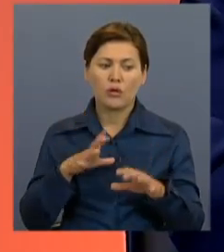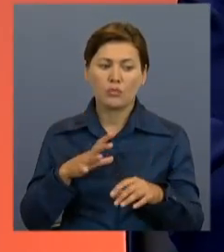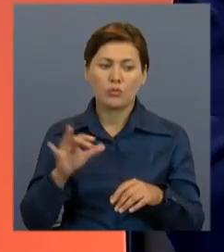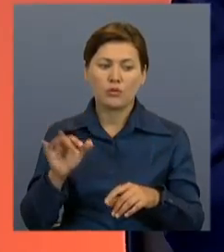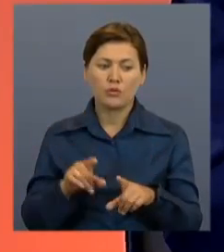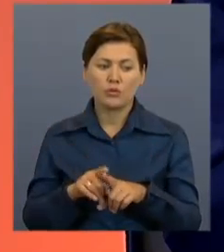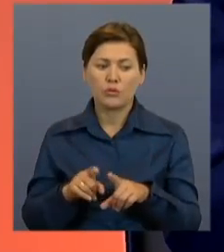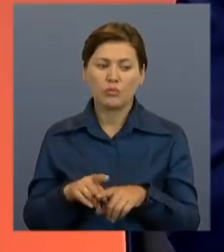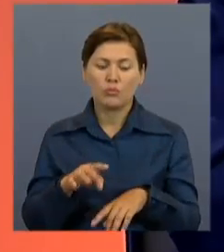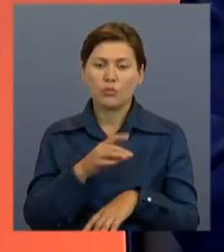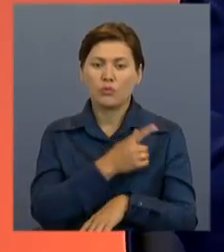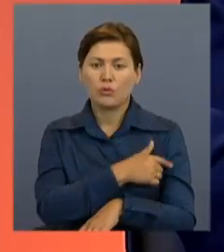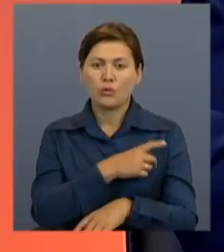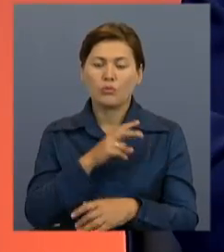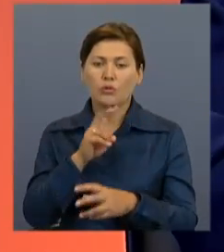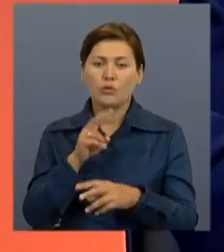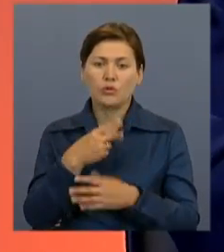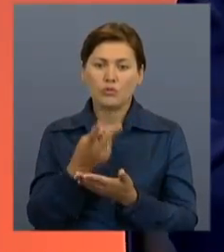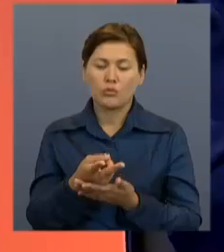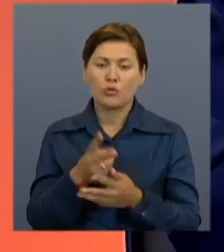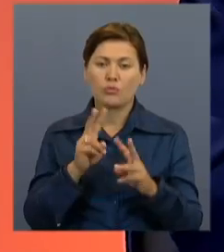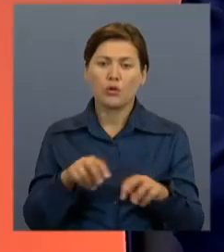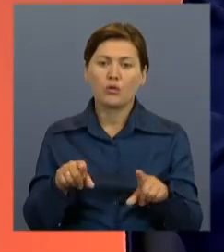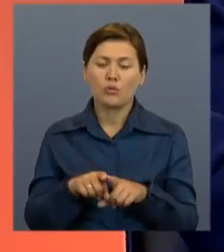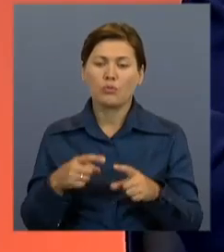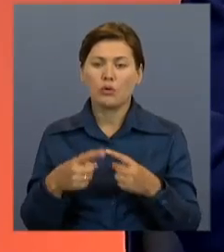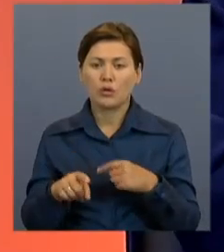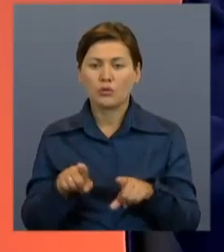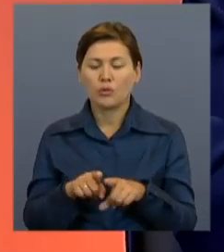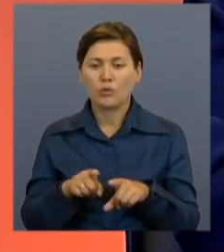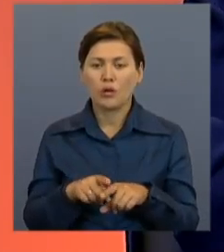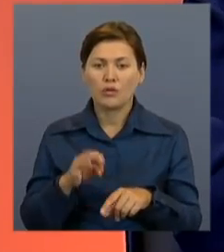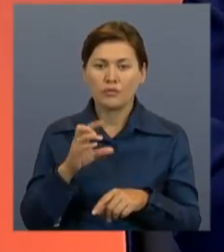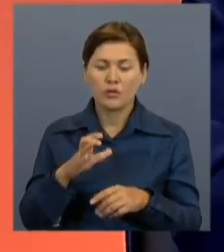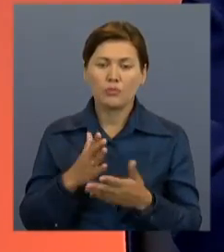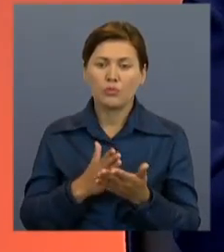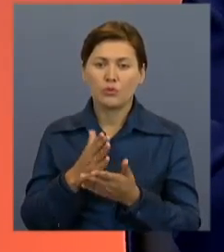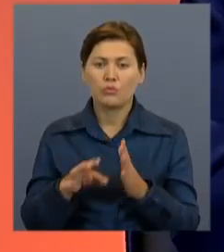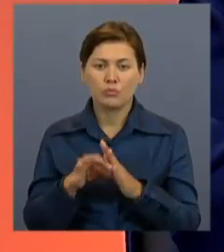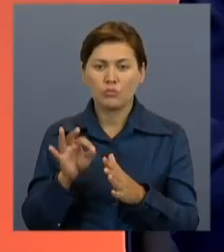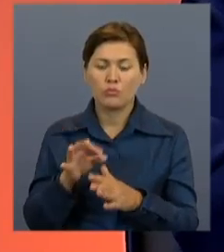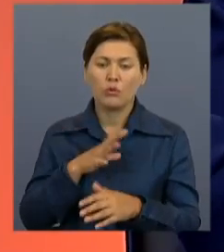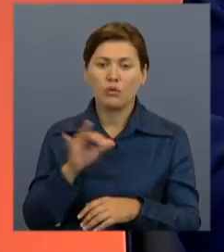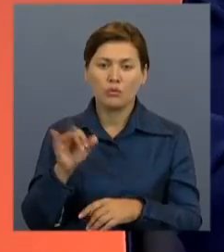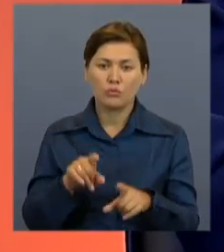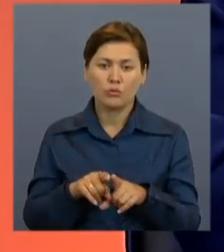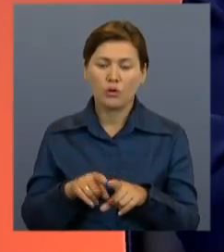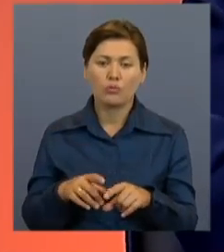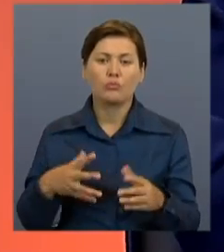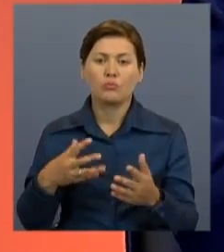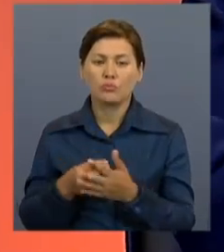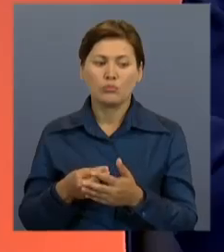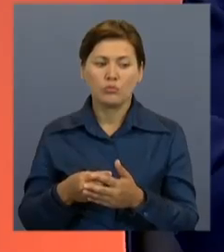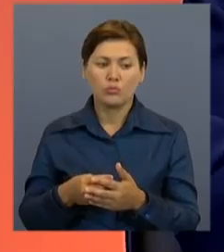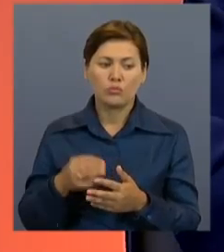астында ауруханаға жату, тексерілу, болмаса да тағы да кейбір сервистік қызметтерді таңдайтын болса, бұл ақылы қызметтің